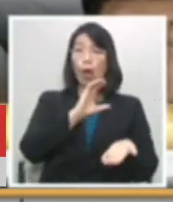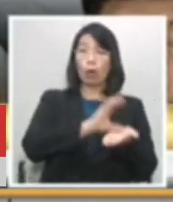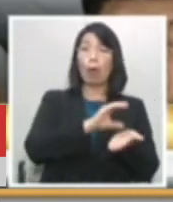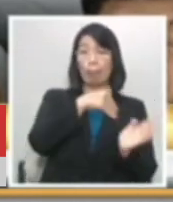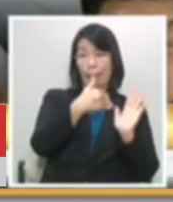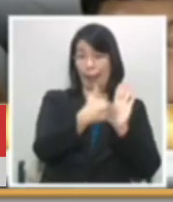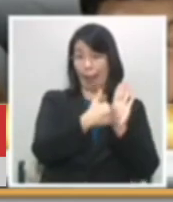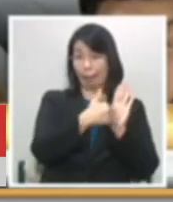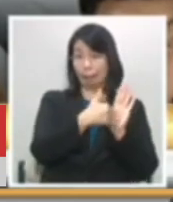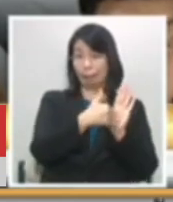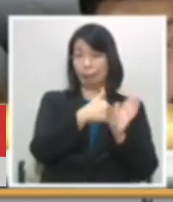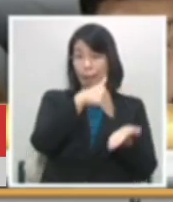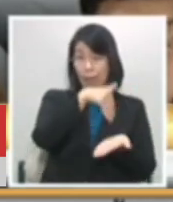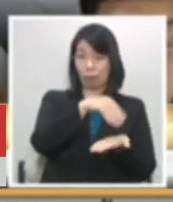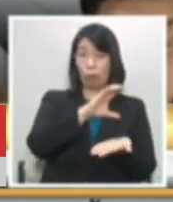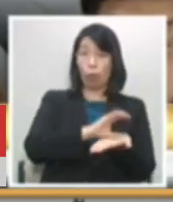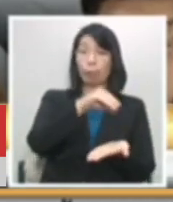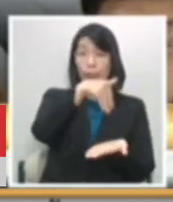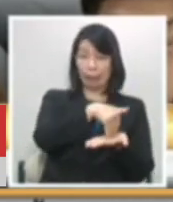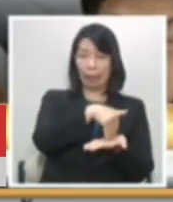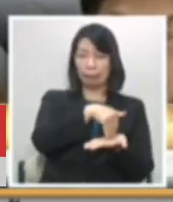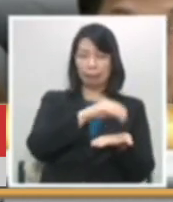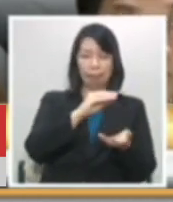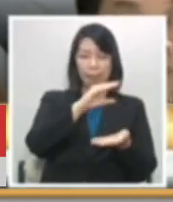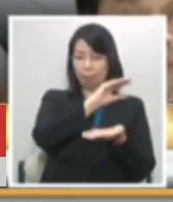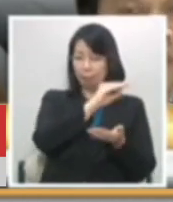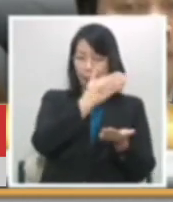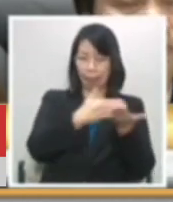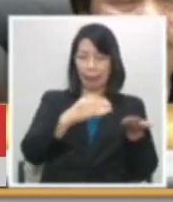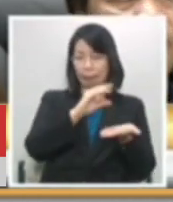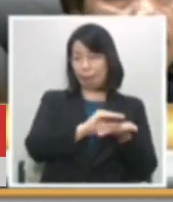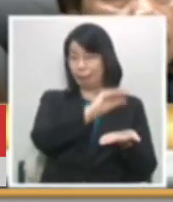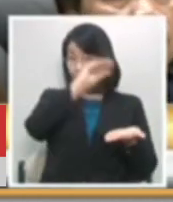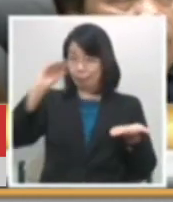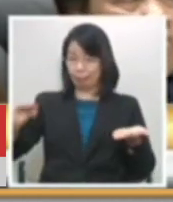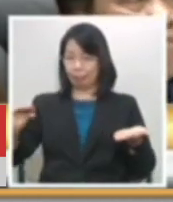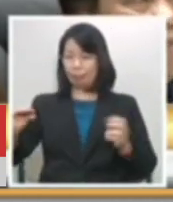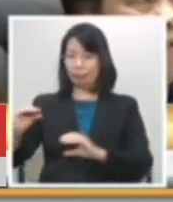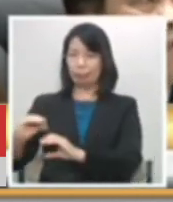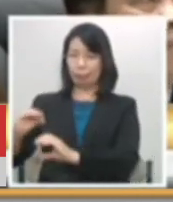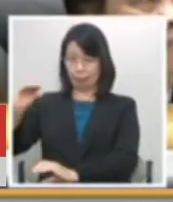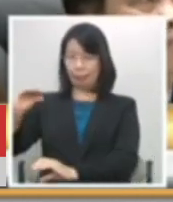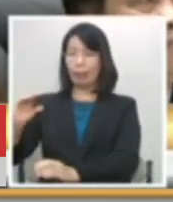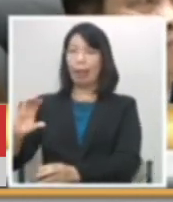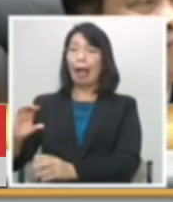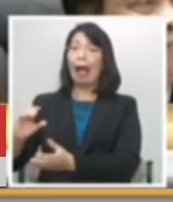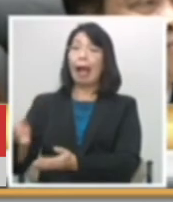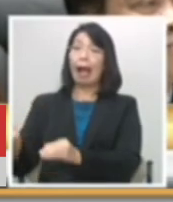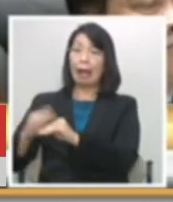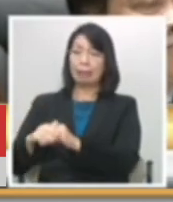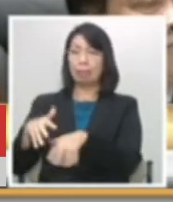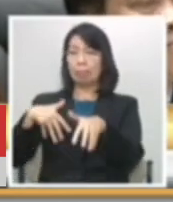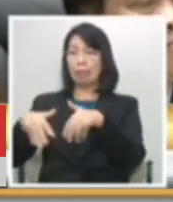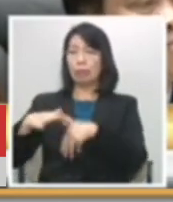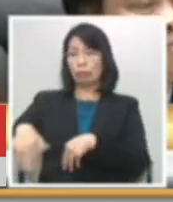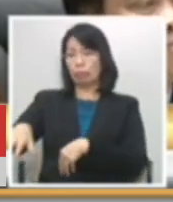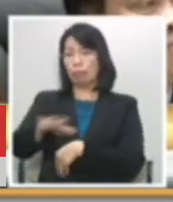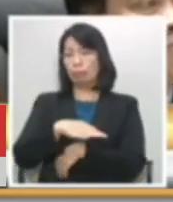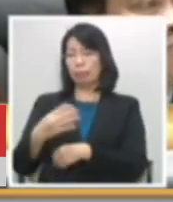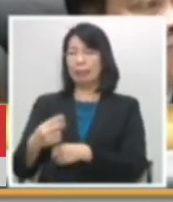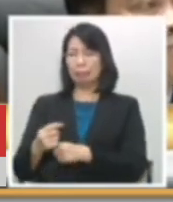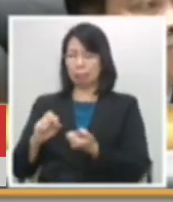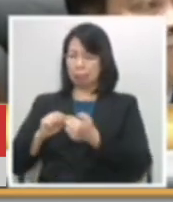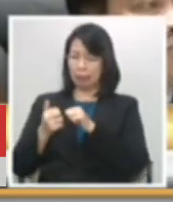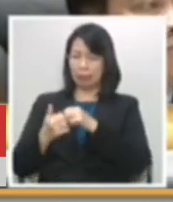จัดประกาศออกโฉนดให้แก่พี่น้องประชาชนทั่วประเทศเพื่อที่จะแก้ไขปัญหาให้แก่